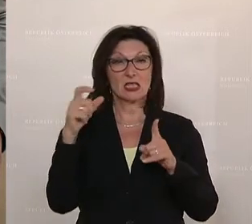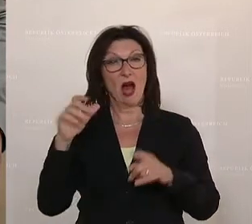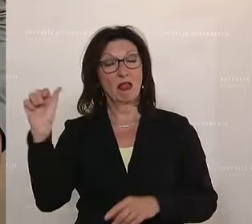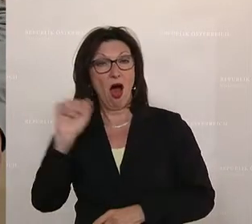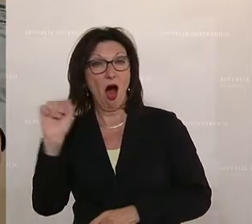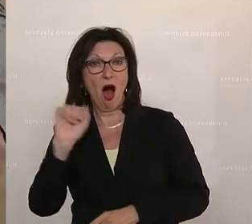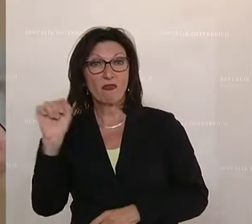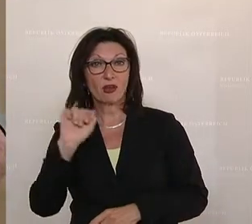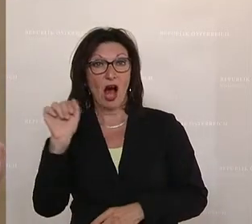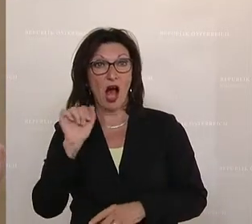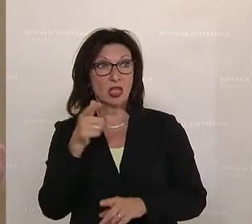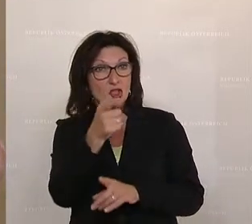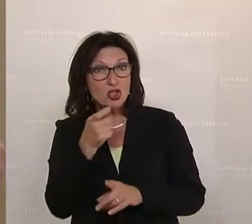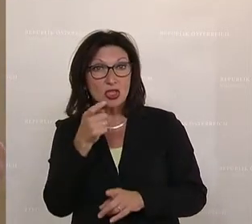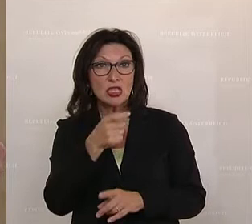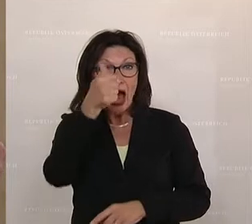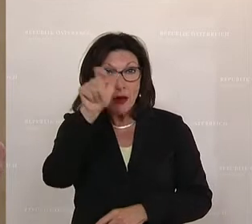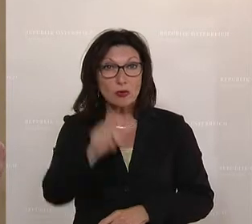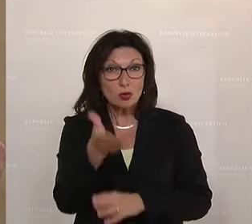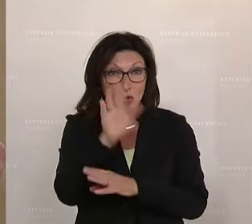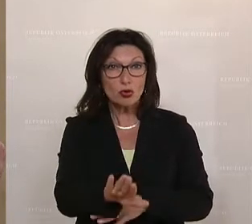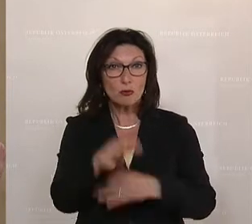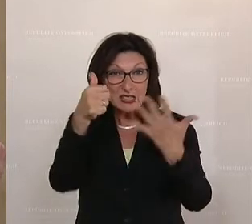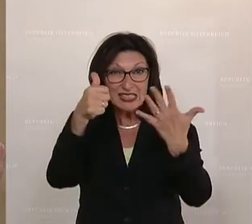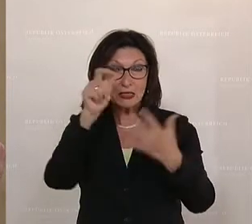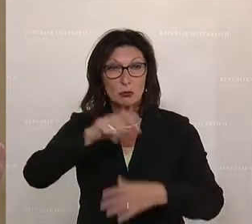mit einem Toten und 6 Schwerverletzten. Sagen wir das.